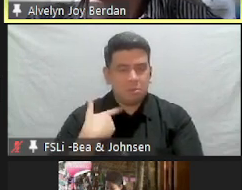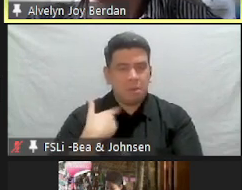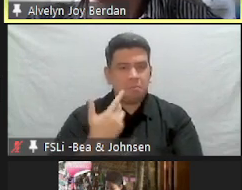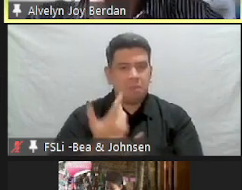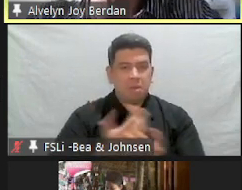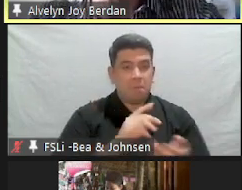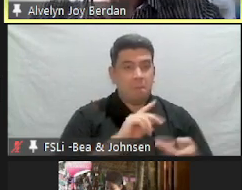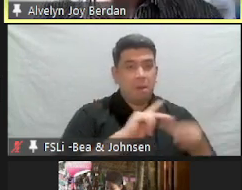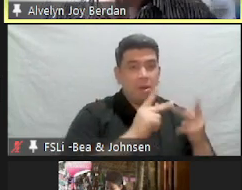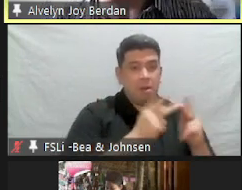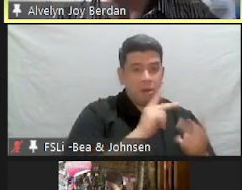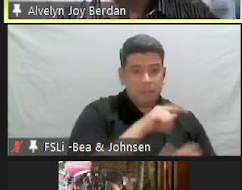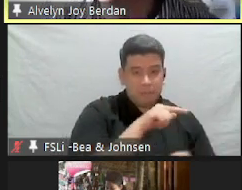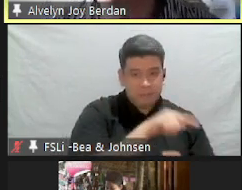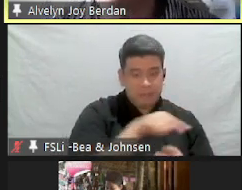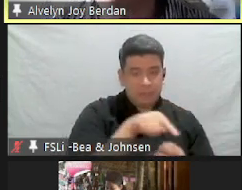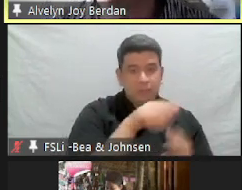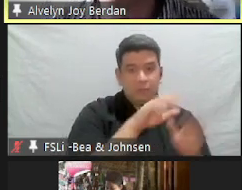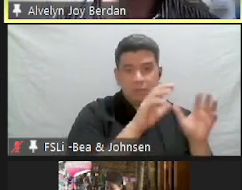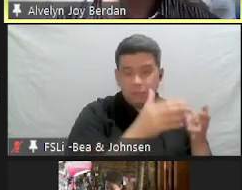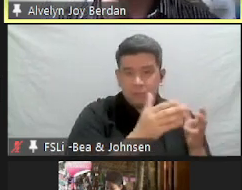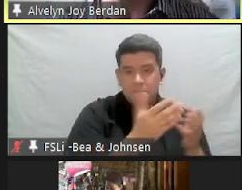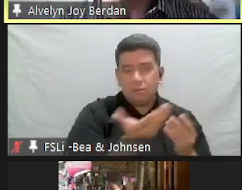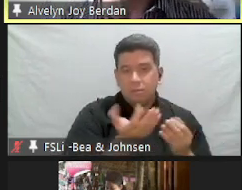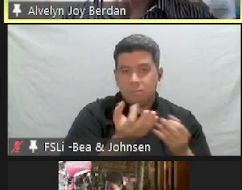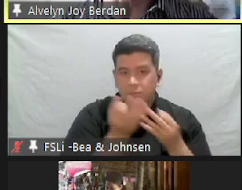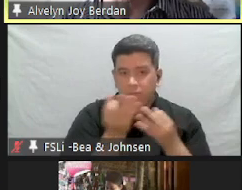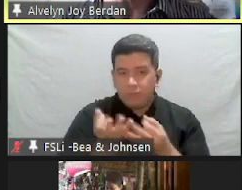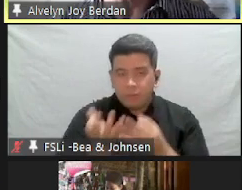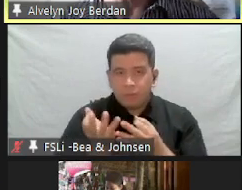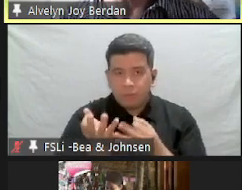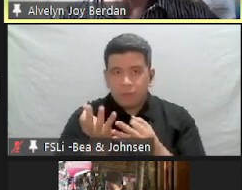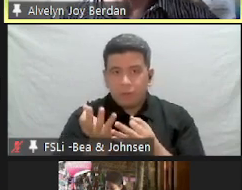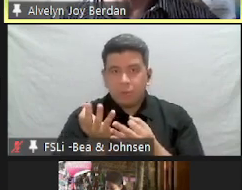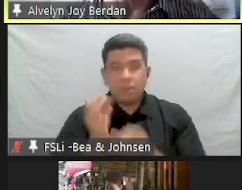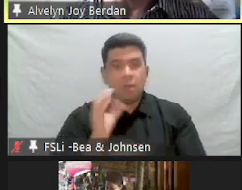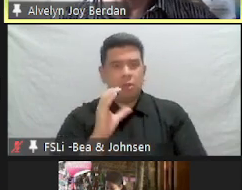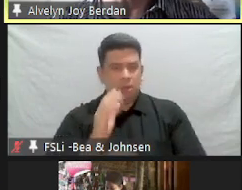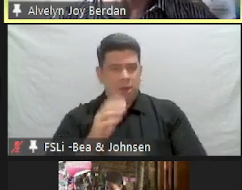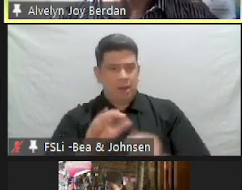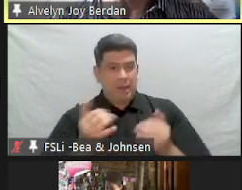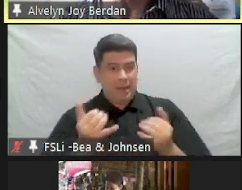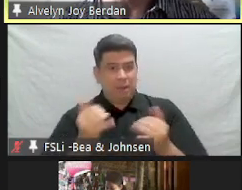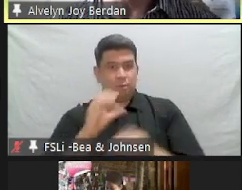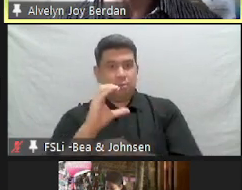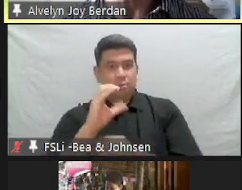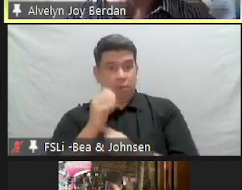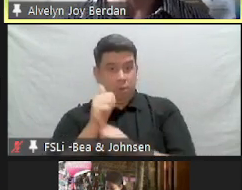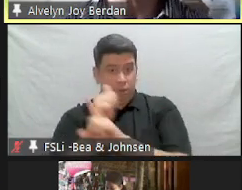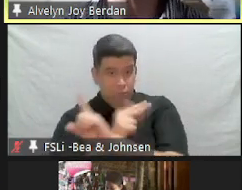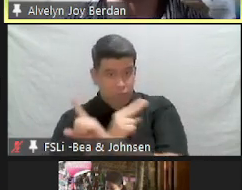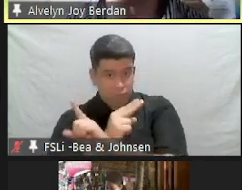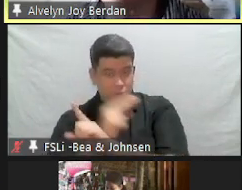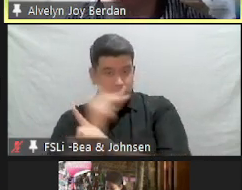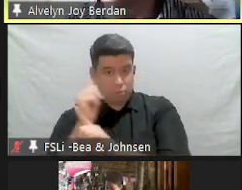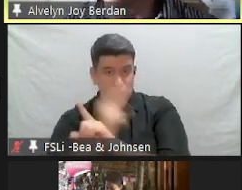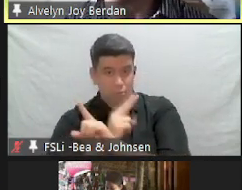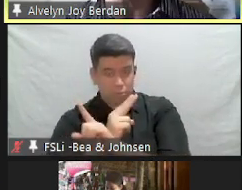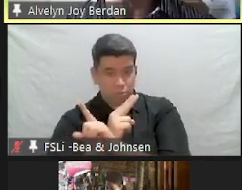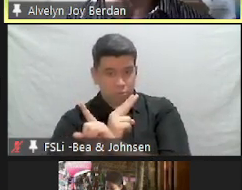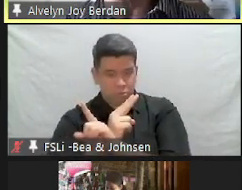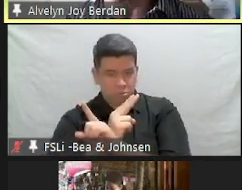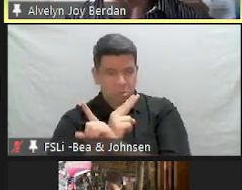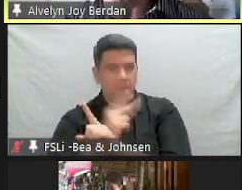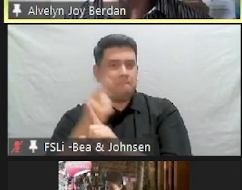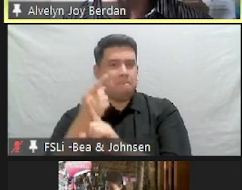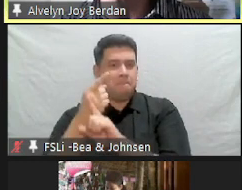nga po ni Mitzi, sa Kalambag po sa buwan po ng Agosto, ang ating pong buwan ng wika ang